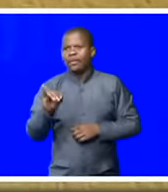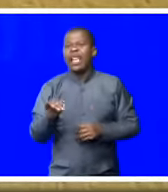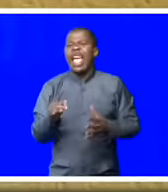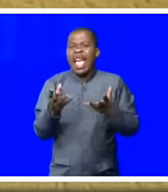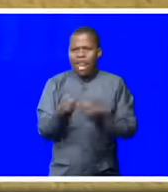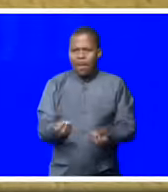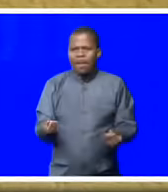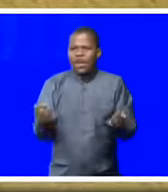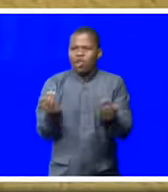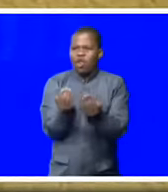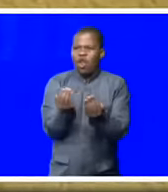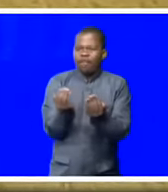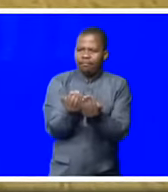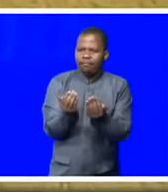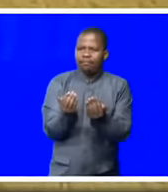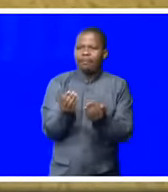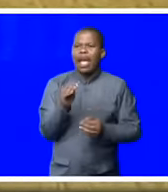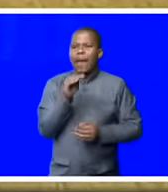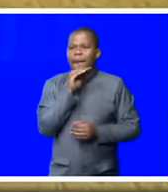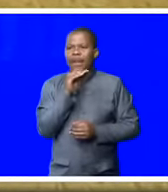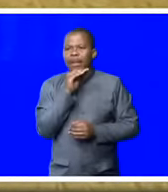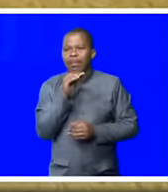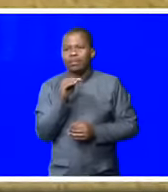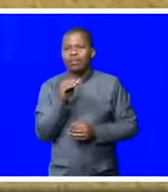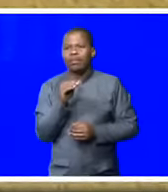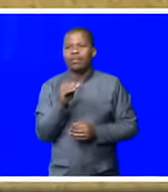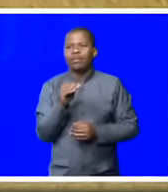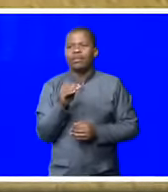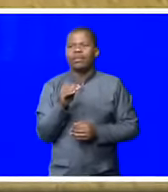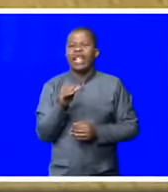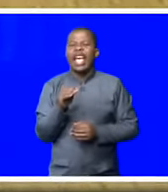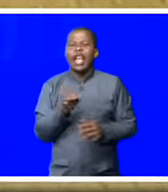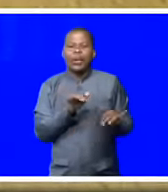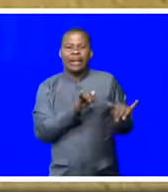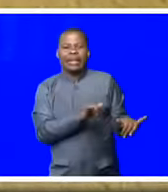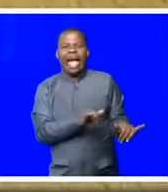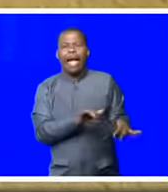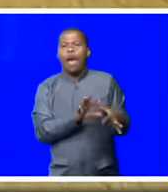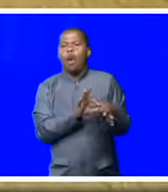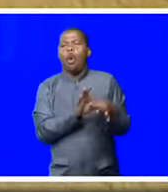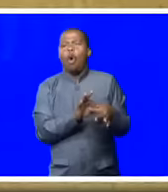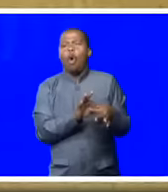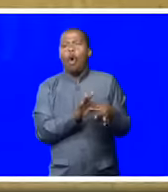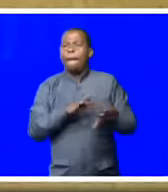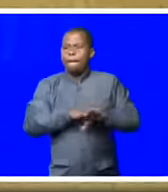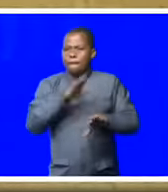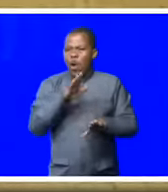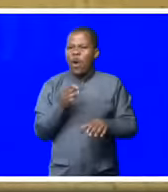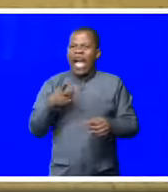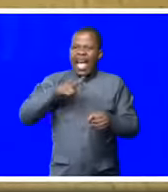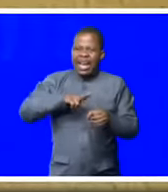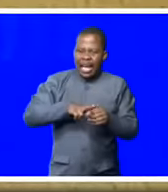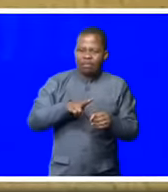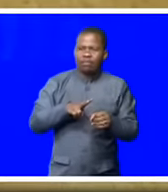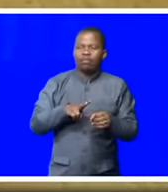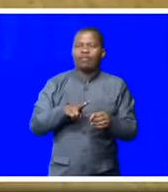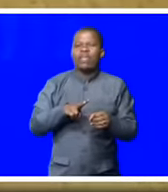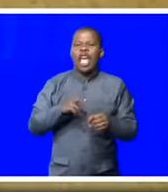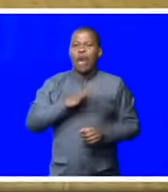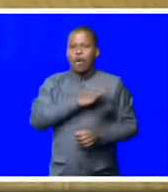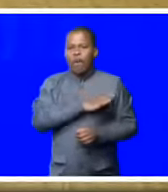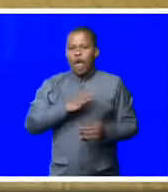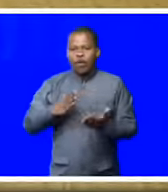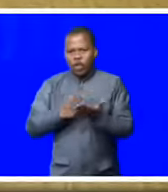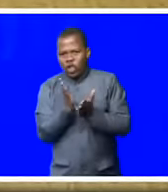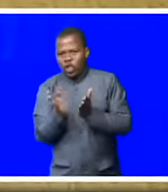sebalimele kakhulu lokuphuma nje bangabi khona esikolweni kumele ukuthi bese bangenela tifulekuneli ngihlangana